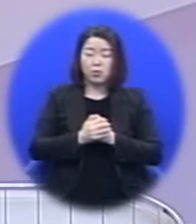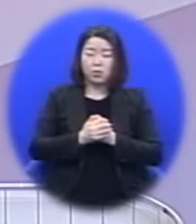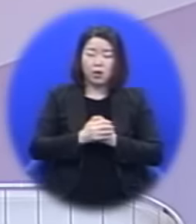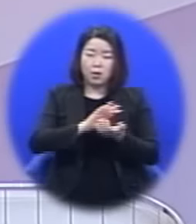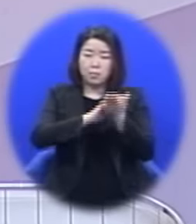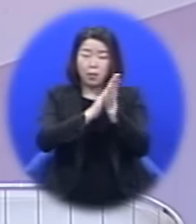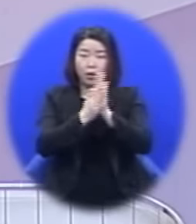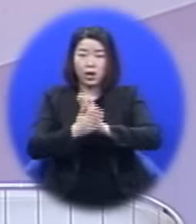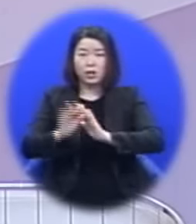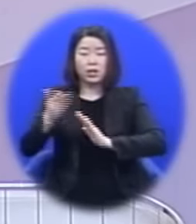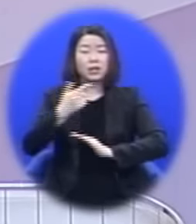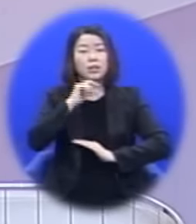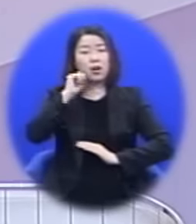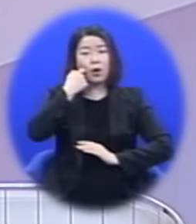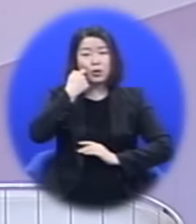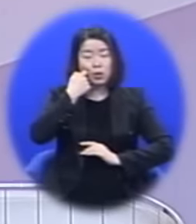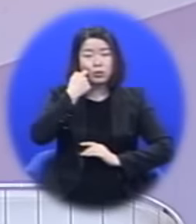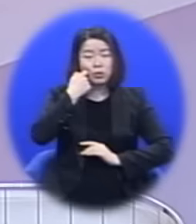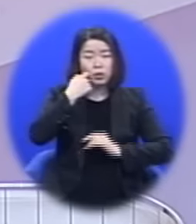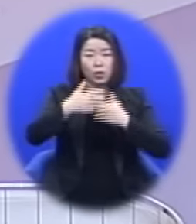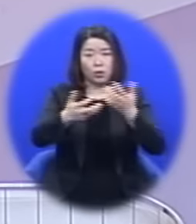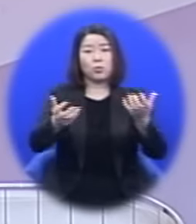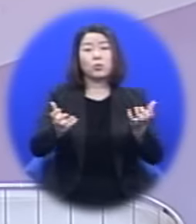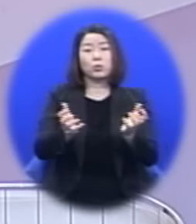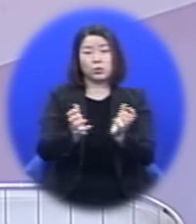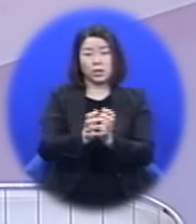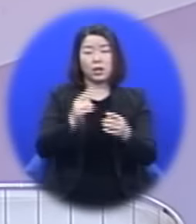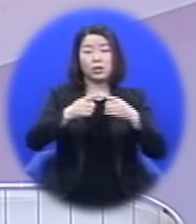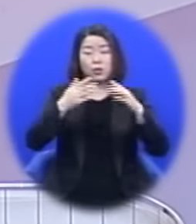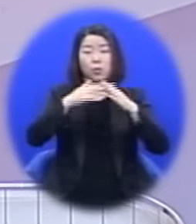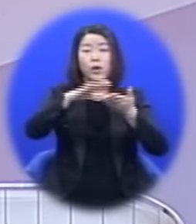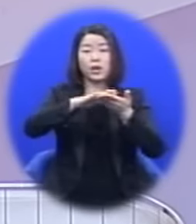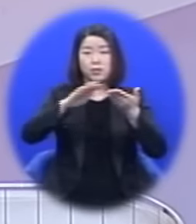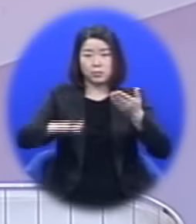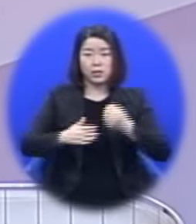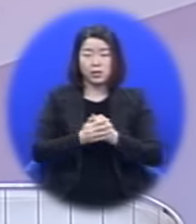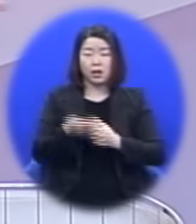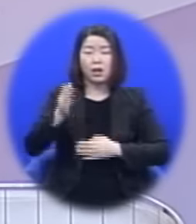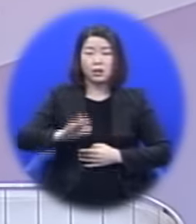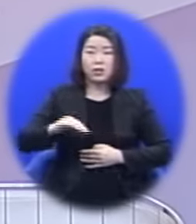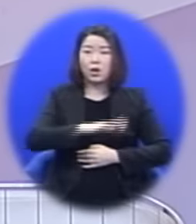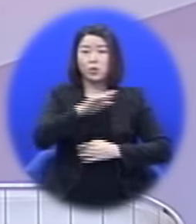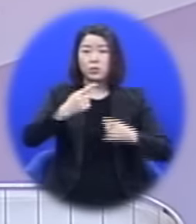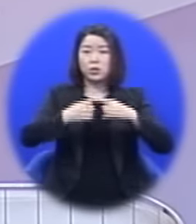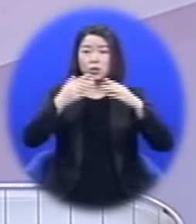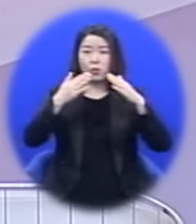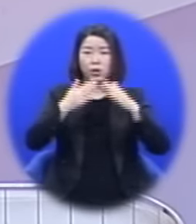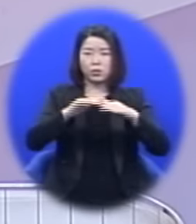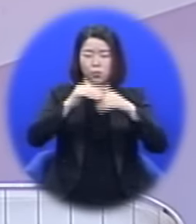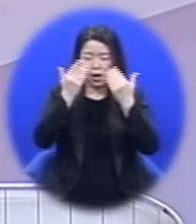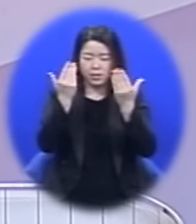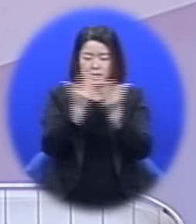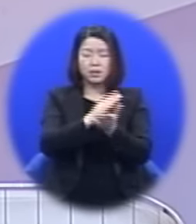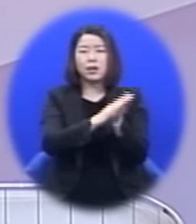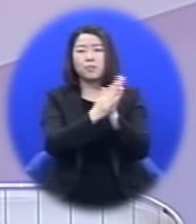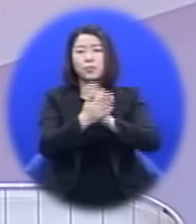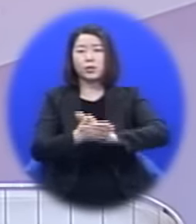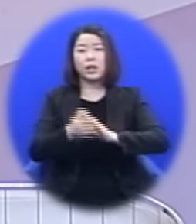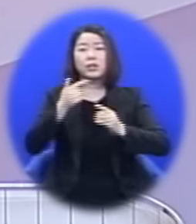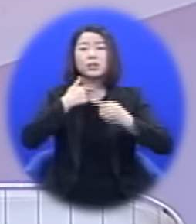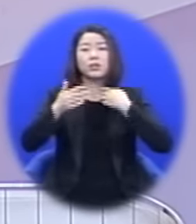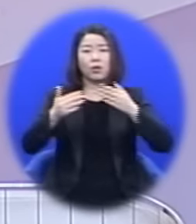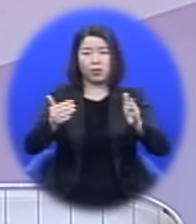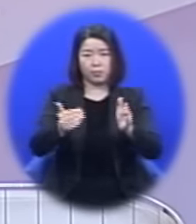변화되기 어려운 공동체가 교회 공동체입니다. 그런데 우리 교회는 완전한 변화를